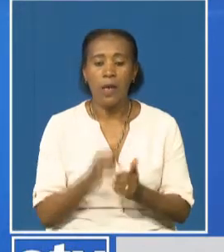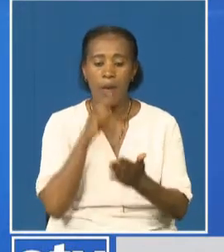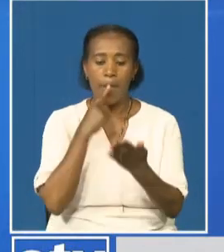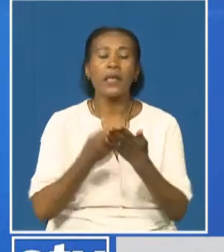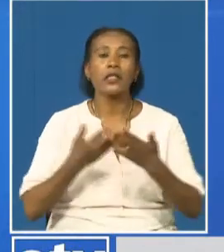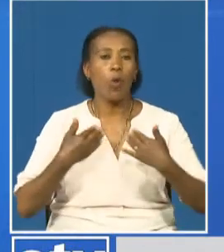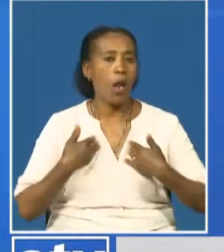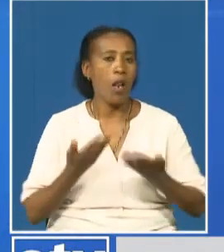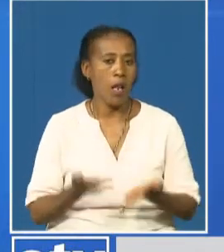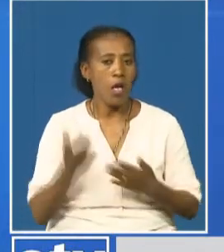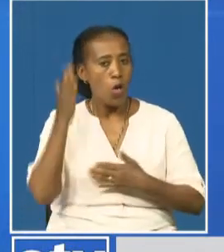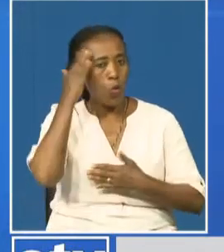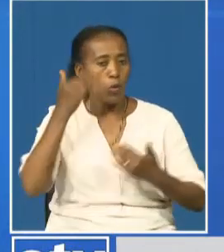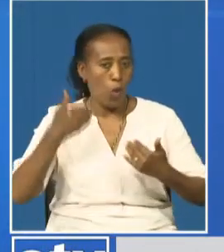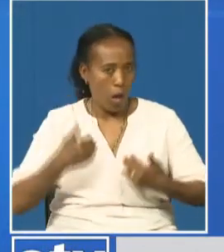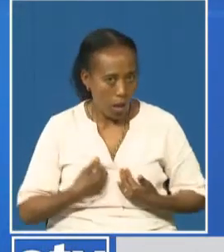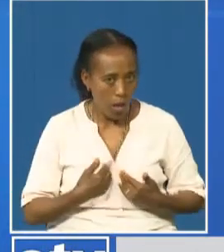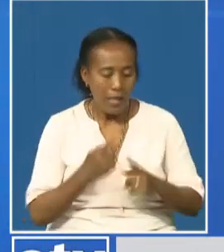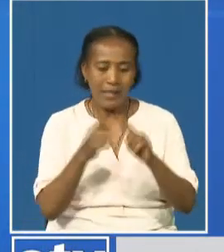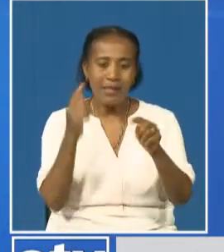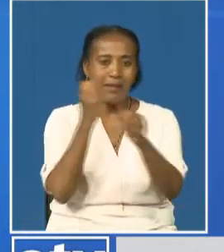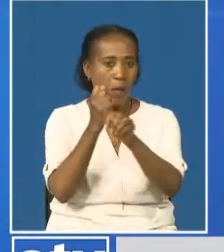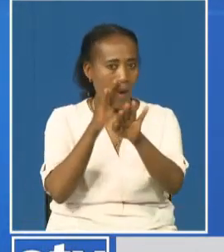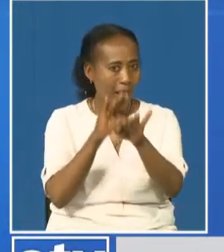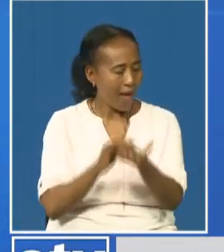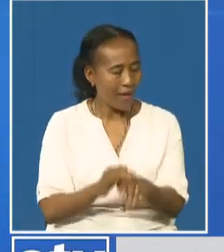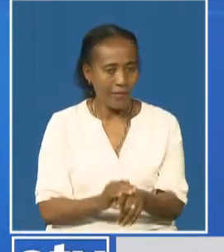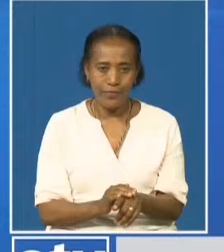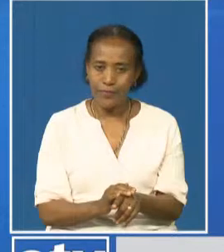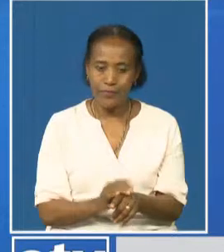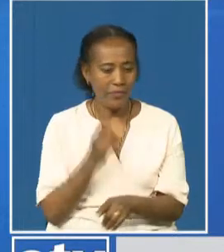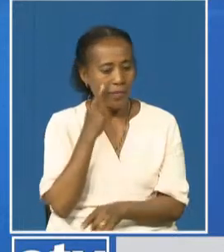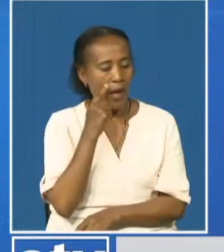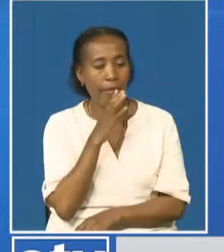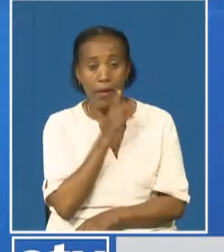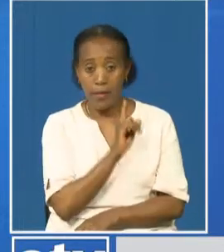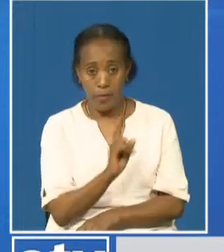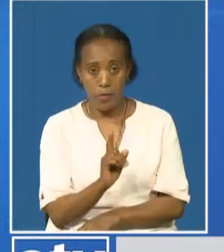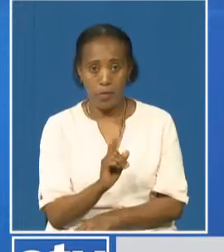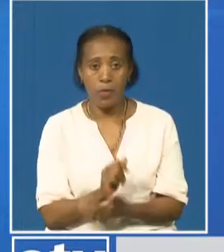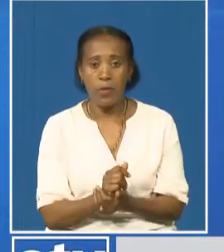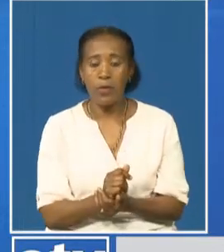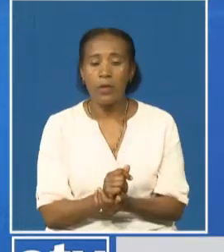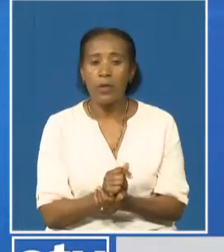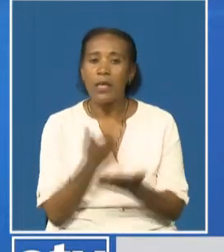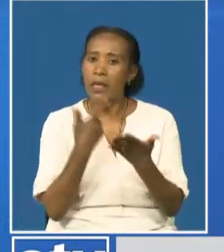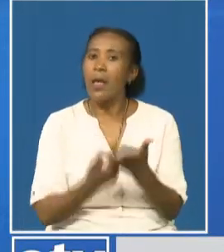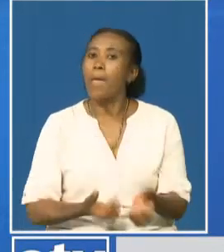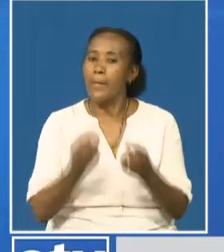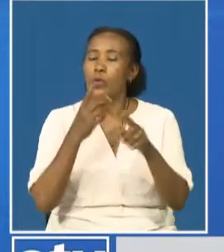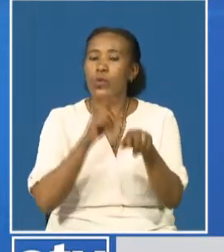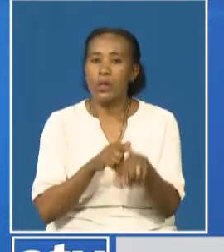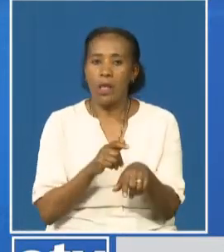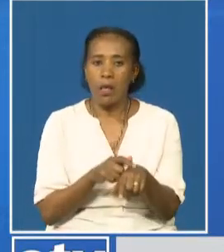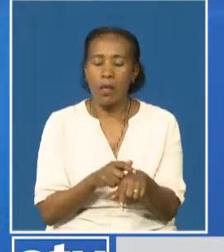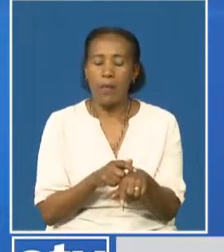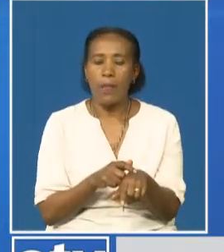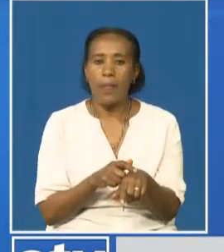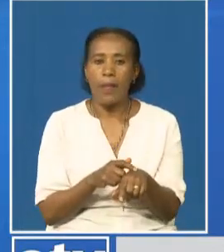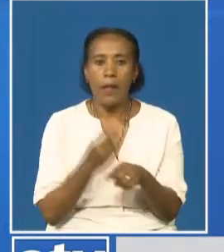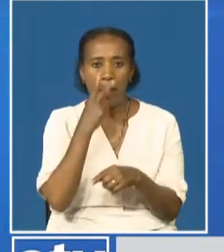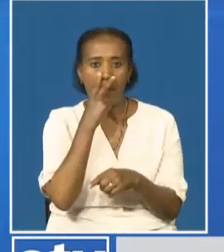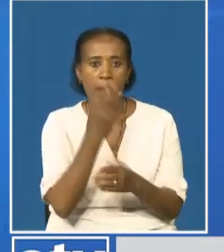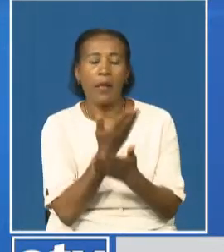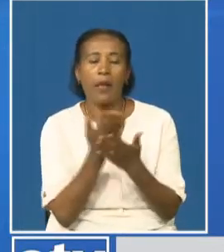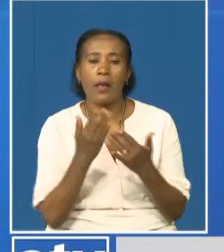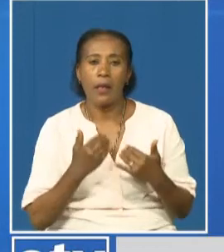መረጃው አላቸው ዕውቀቱ አላቸው ግን ተግባር ላይ አይታይም ነው ይሄ ብዙ ጊዜ